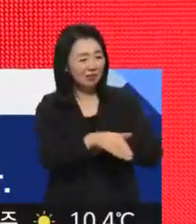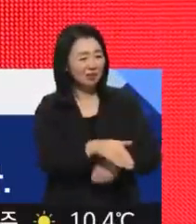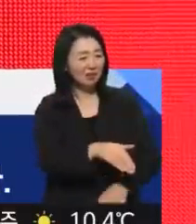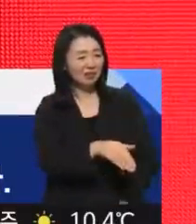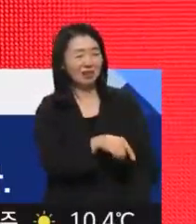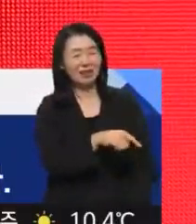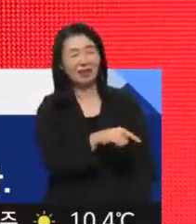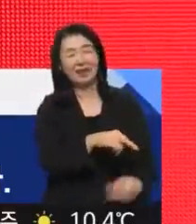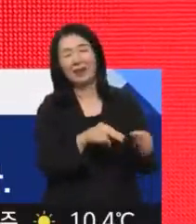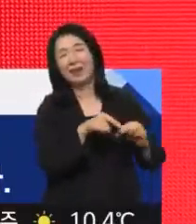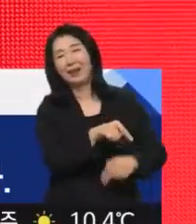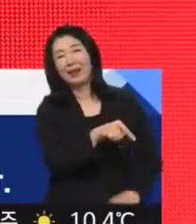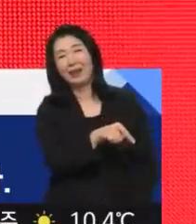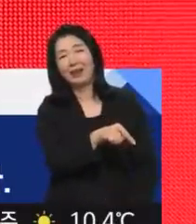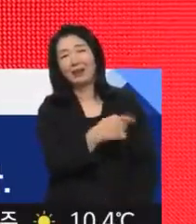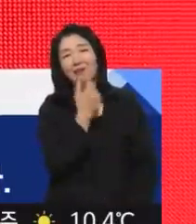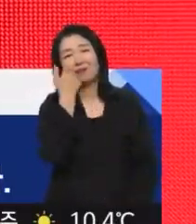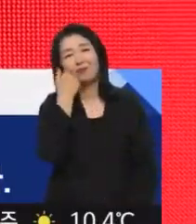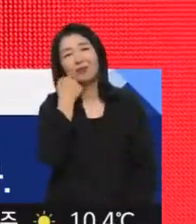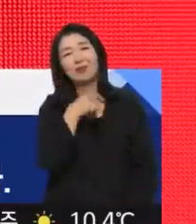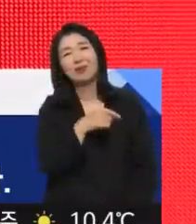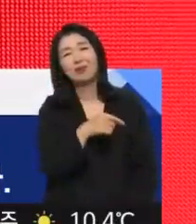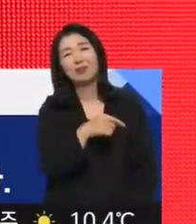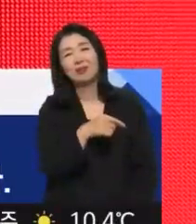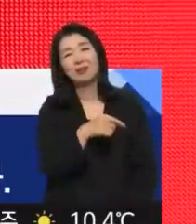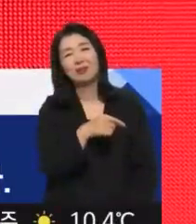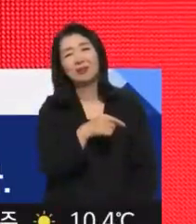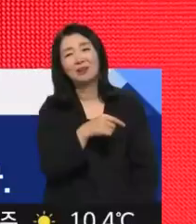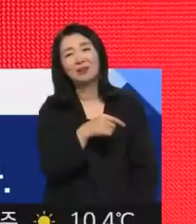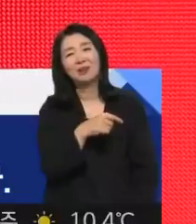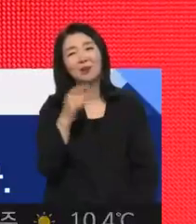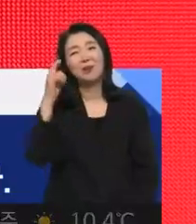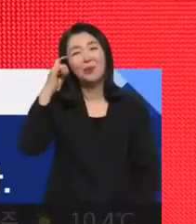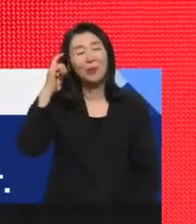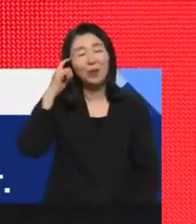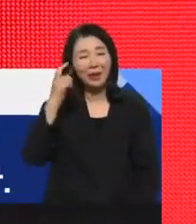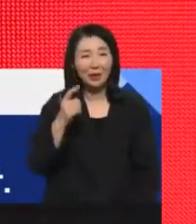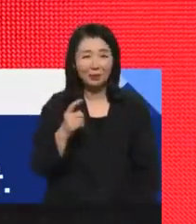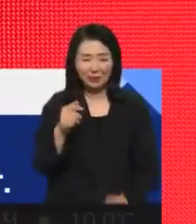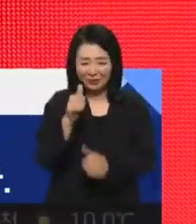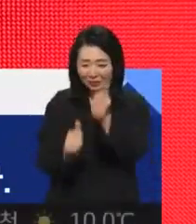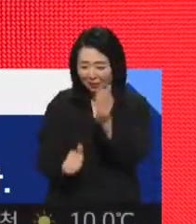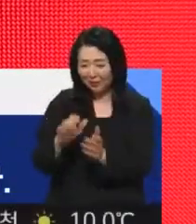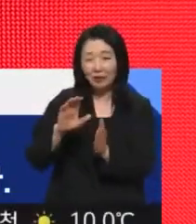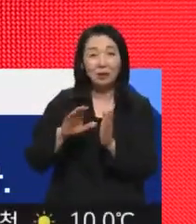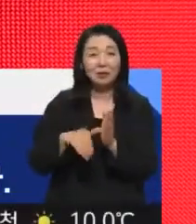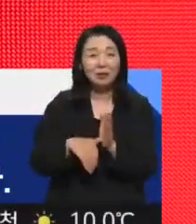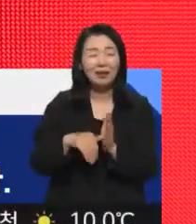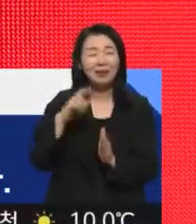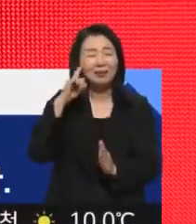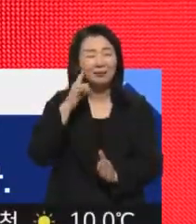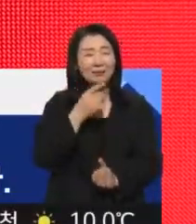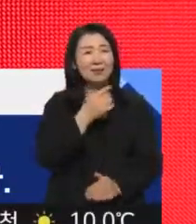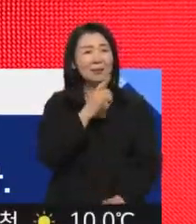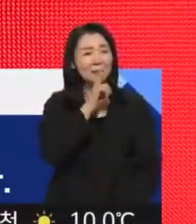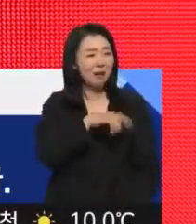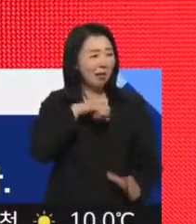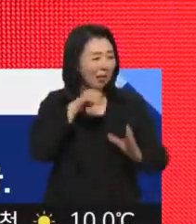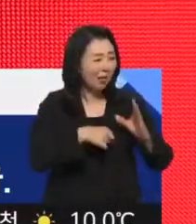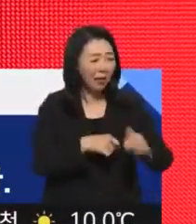DNA가 우리 페스티벌이 될 전당대회에 횡행하고 있는 것이